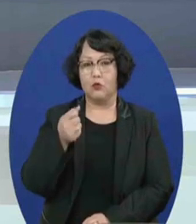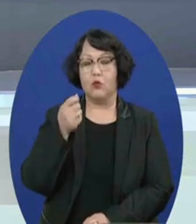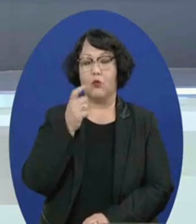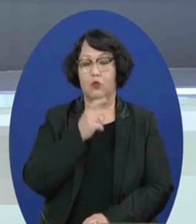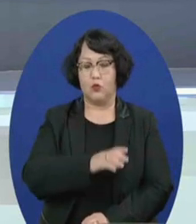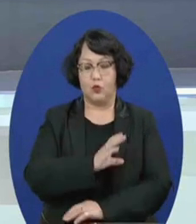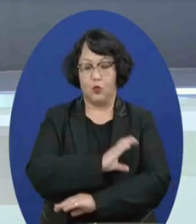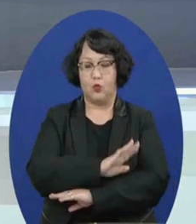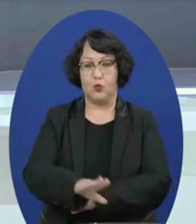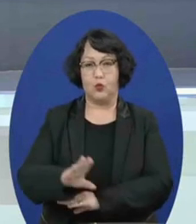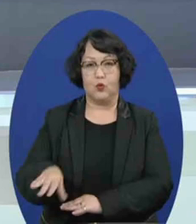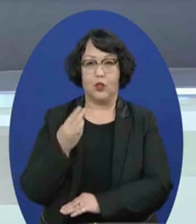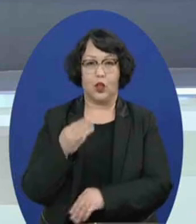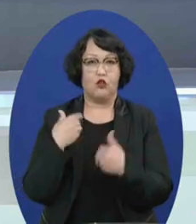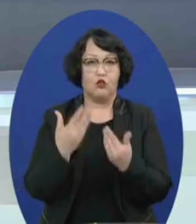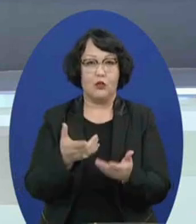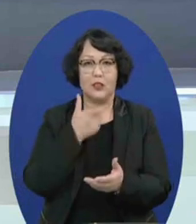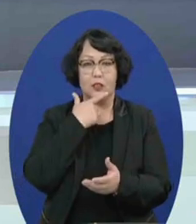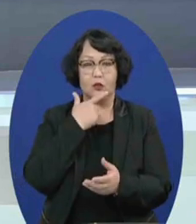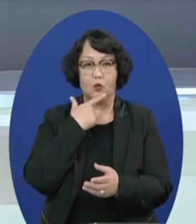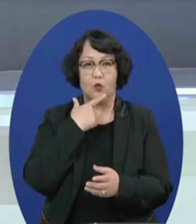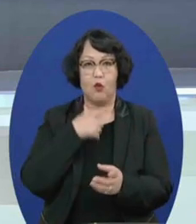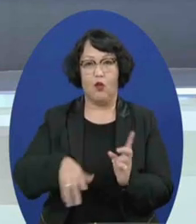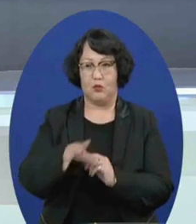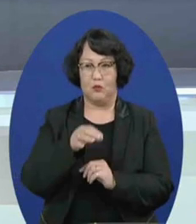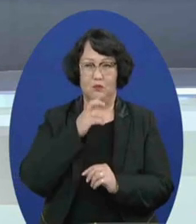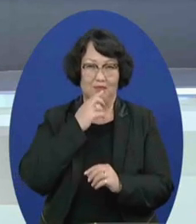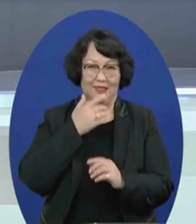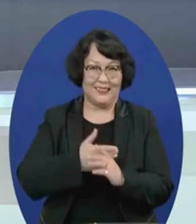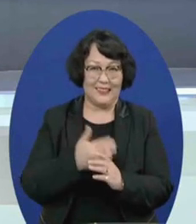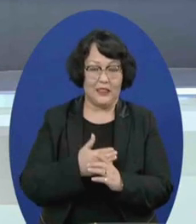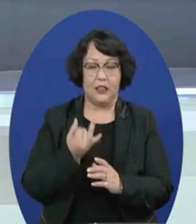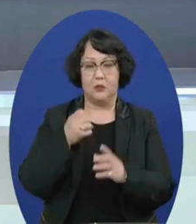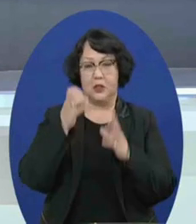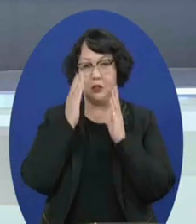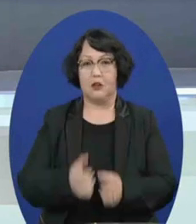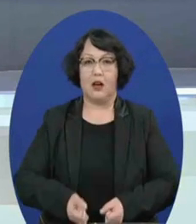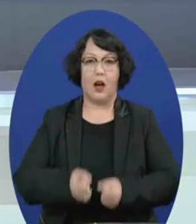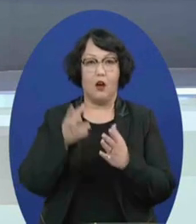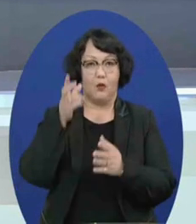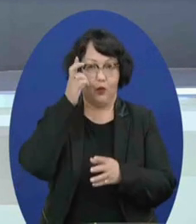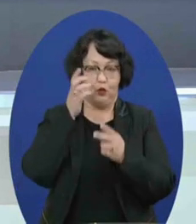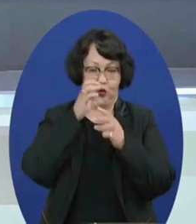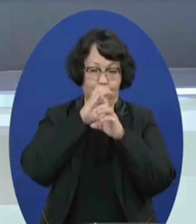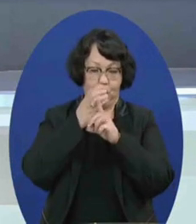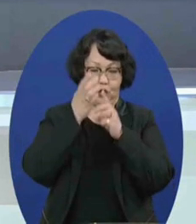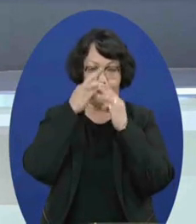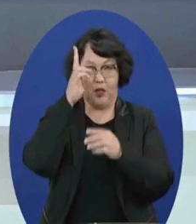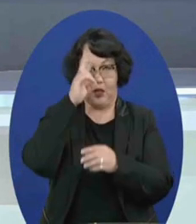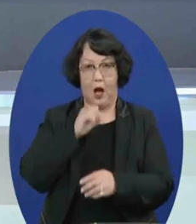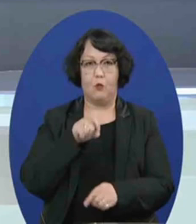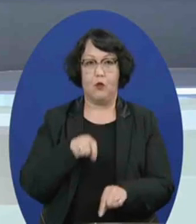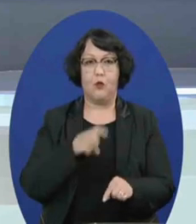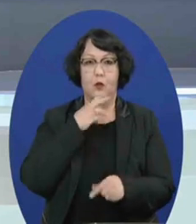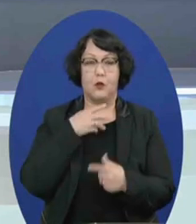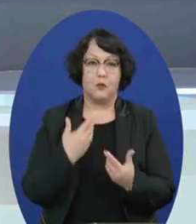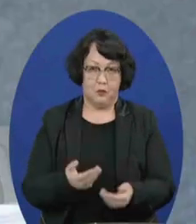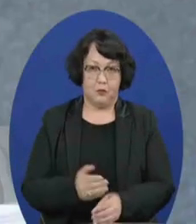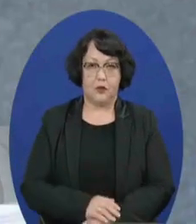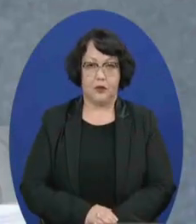шалгуулагч шалгалтаа өгч чадахгүй байх эрсдэл үүссэн зэрэг хэд хэдэн шалтгааны улмаас ийм шийдвэр төрлөө гэж боловсрол шинжилгээ ухааны яамнаас өнөөдөр мэдээлсэн